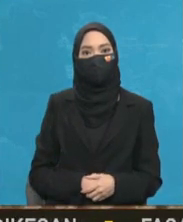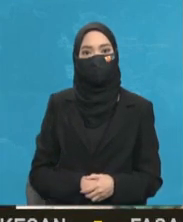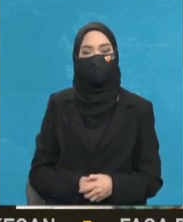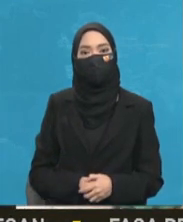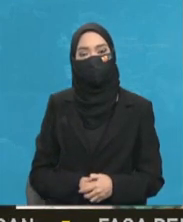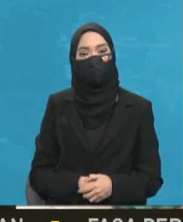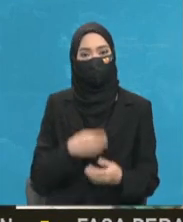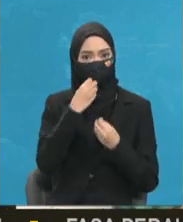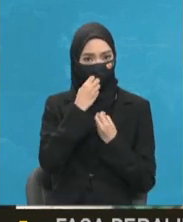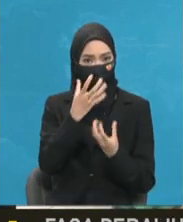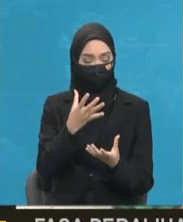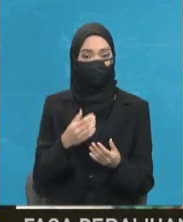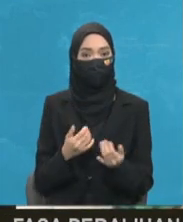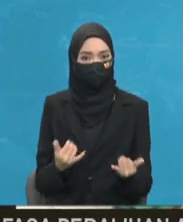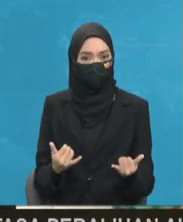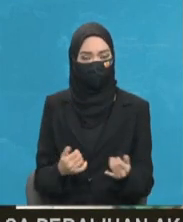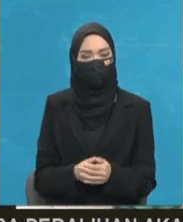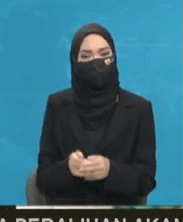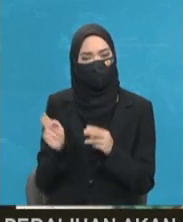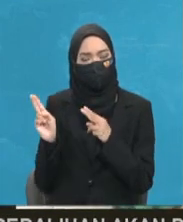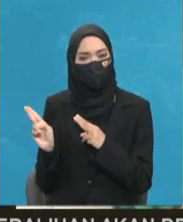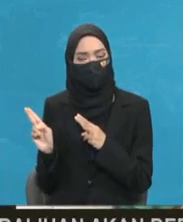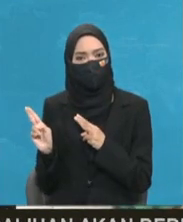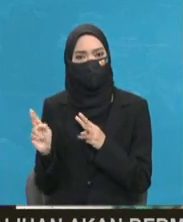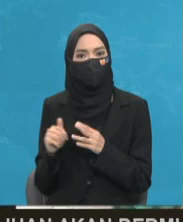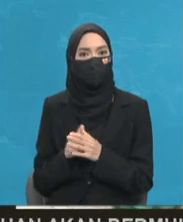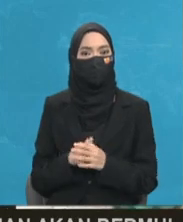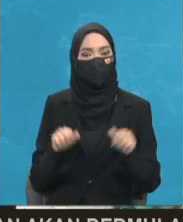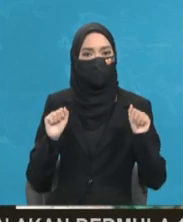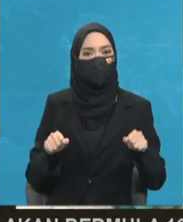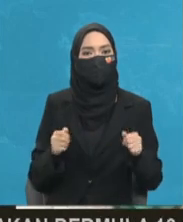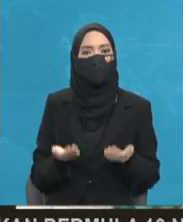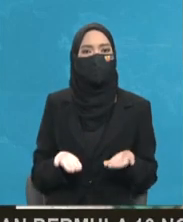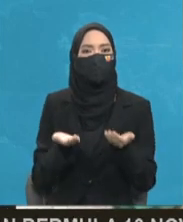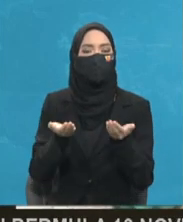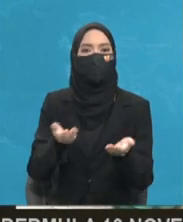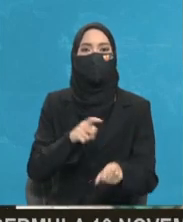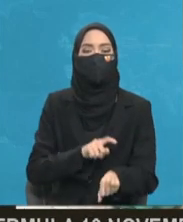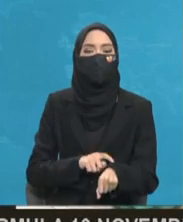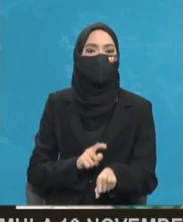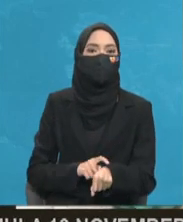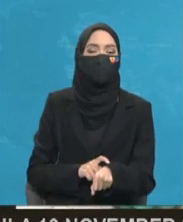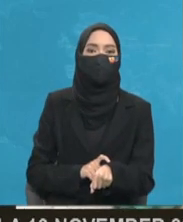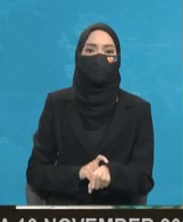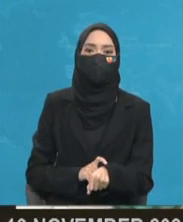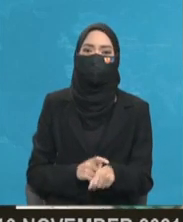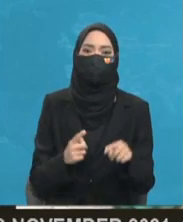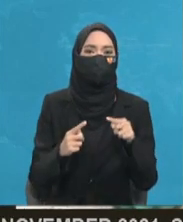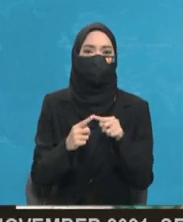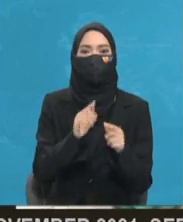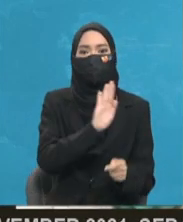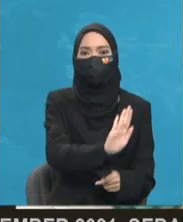Hai dengan pengumuman ini diharapkan dapat memberikan masa kepada pihak-pihak berkepentingan